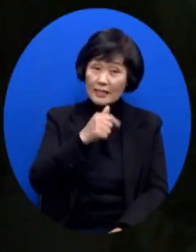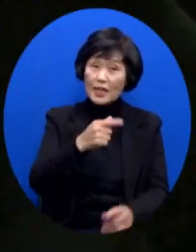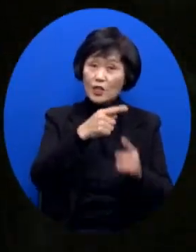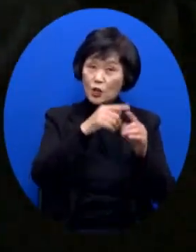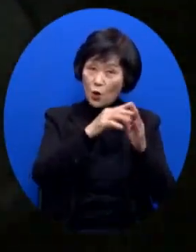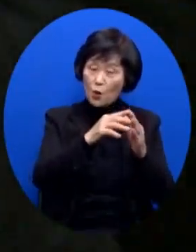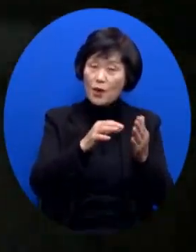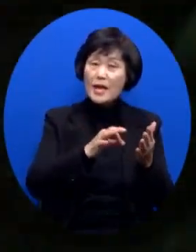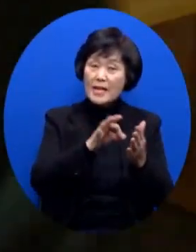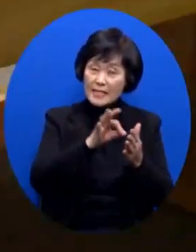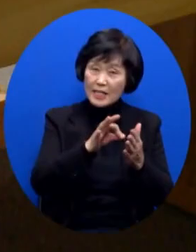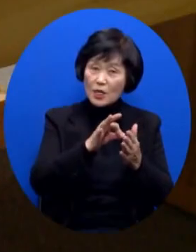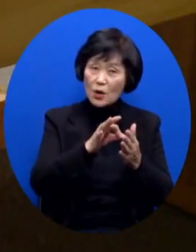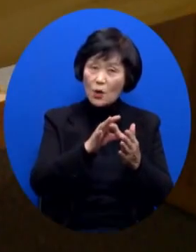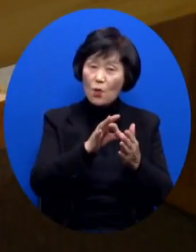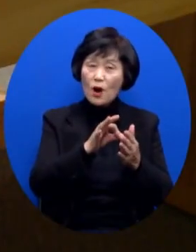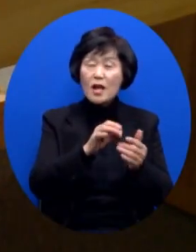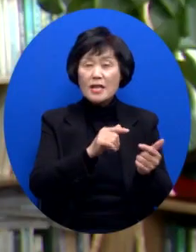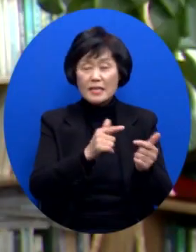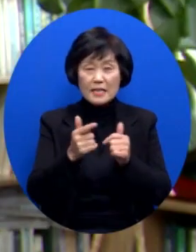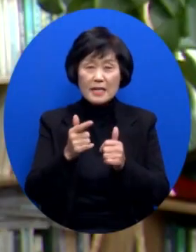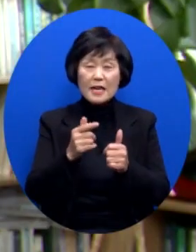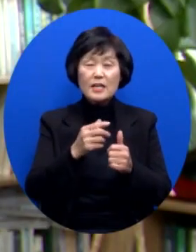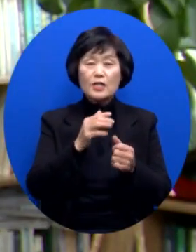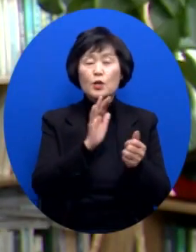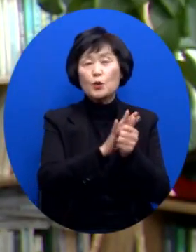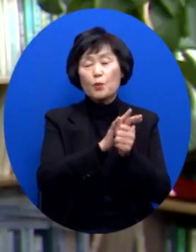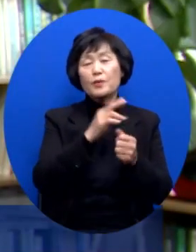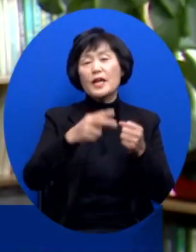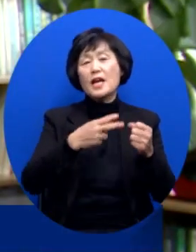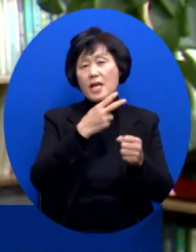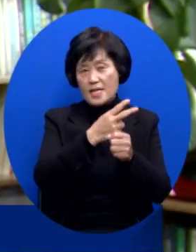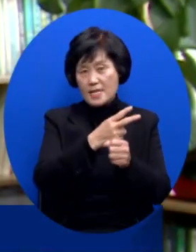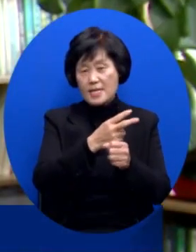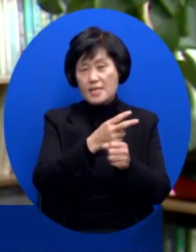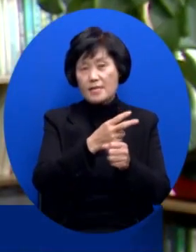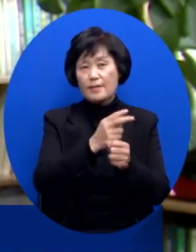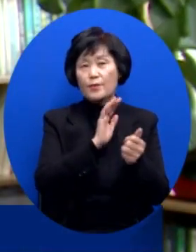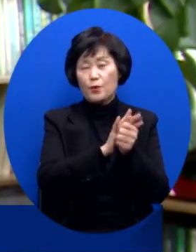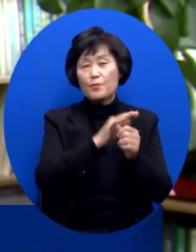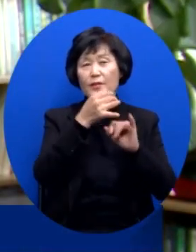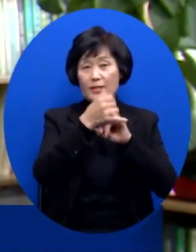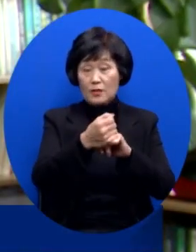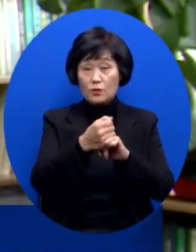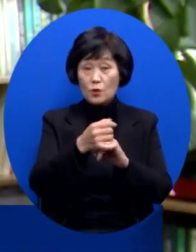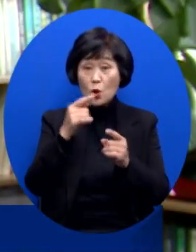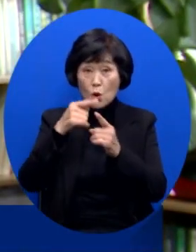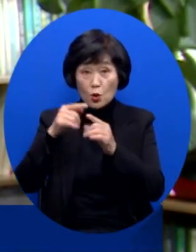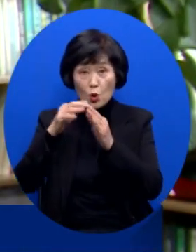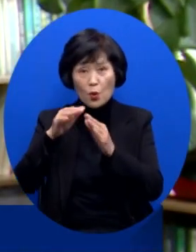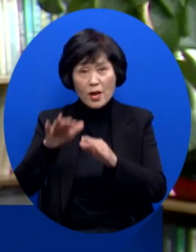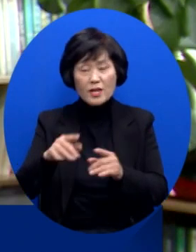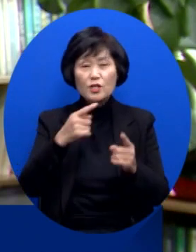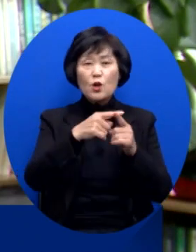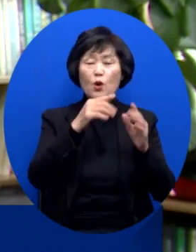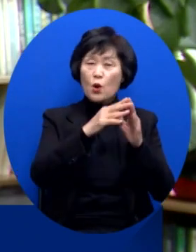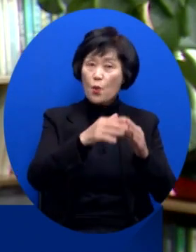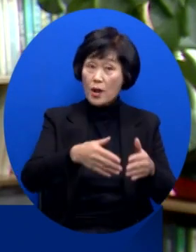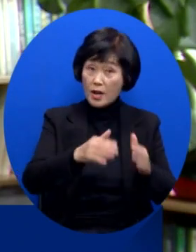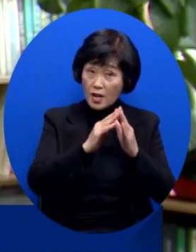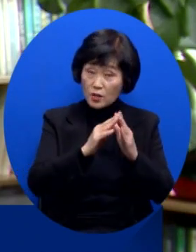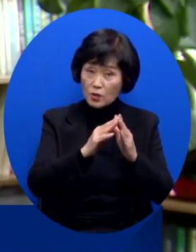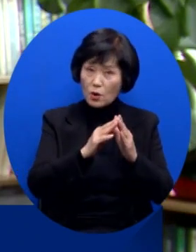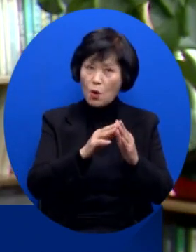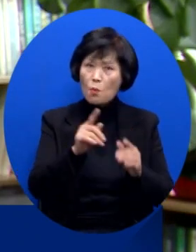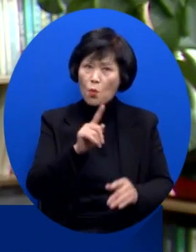운영을 2년간 지원할 계획입니다. 교회가 교회를 개척해야 된다. 그것도 분립